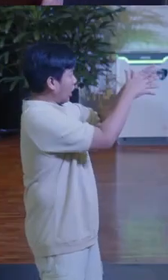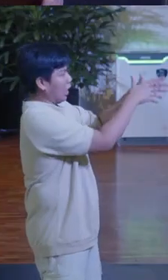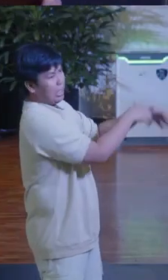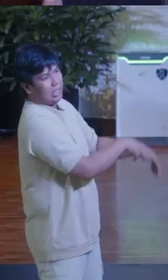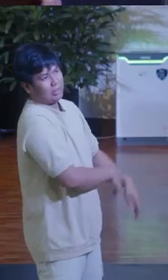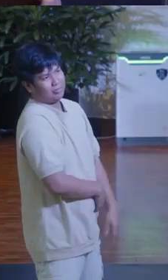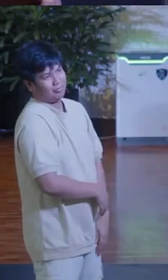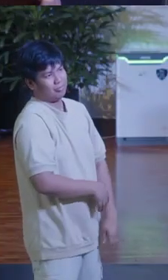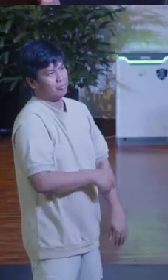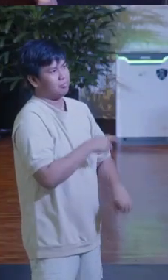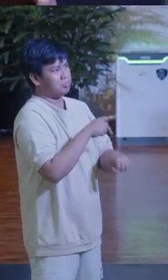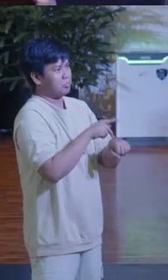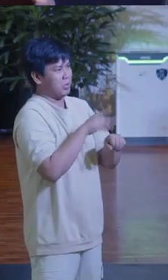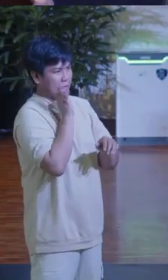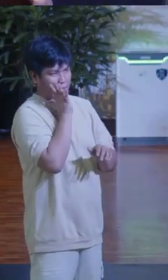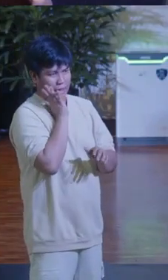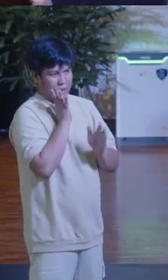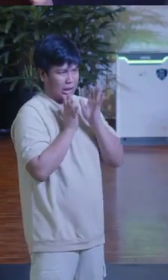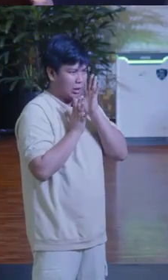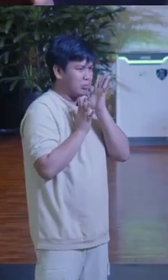Kakahiya po yun.